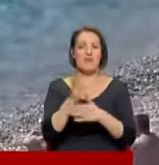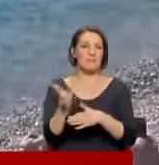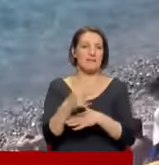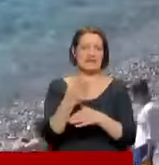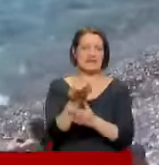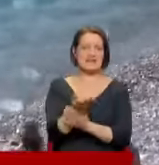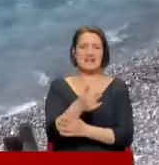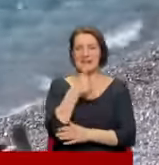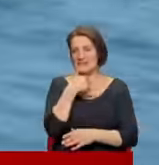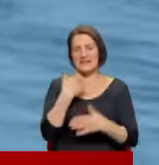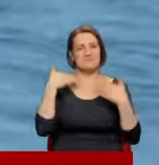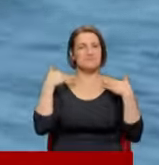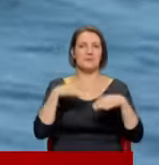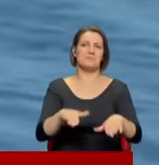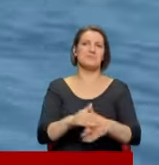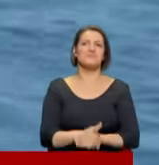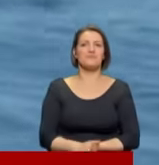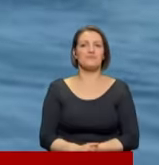Balıkesir'de deniz sezonunu açtı.